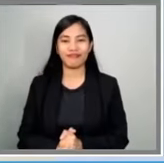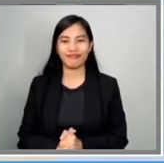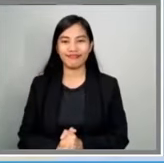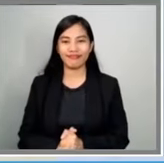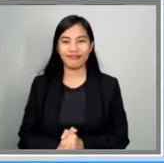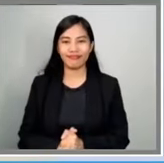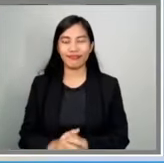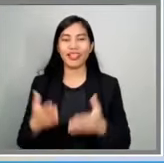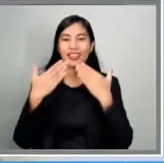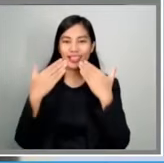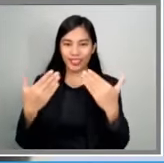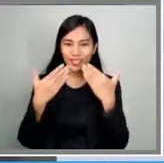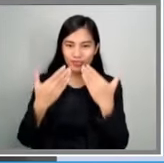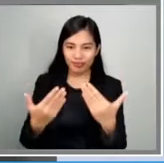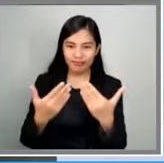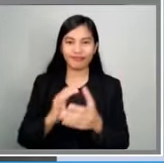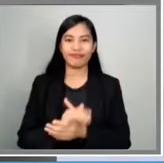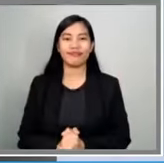Thank you so much, Kylie. Thank you po.